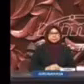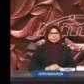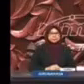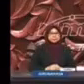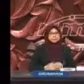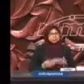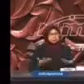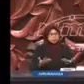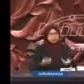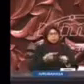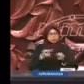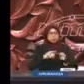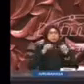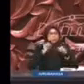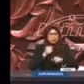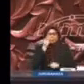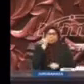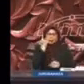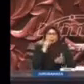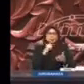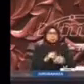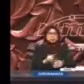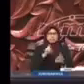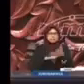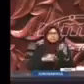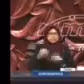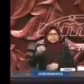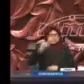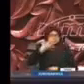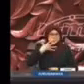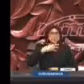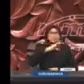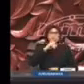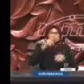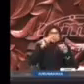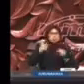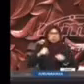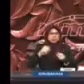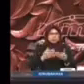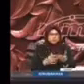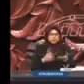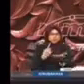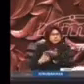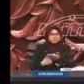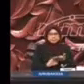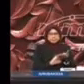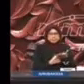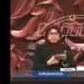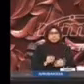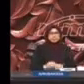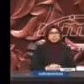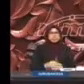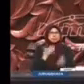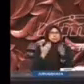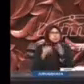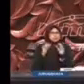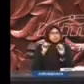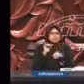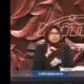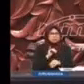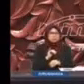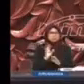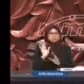supaya speaker boleh paham atau yang akan di dinyatakan dan boleh dibuat ruling mungkin saya boleh